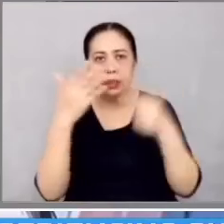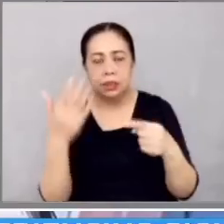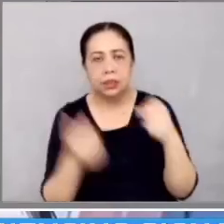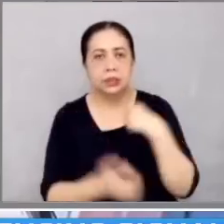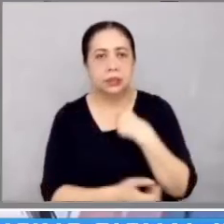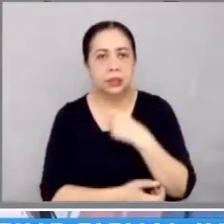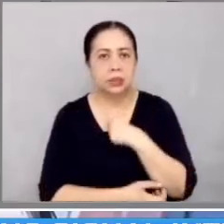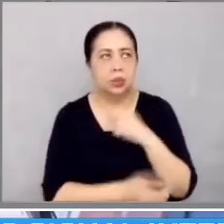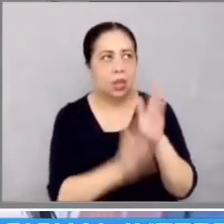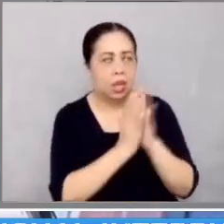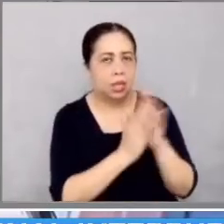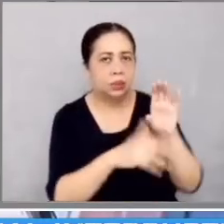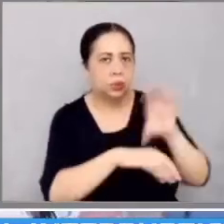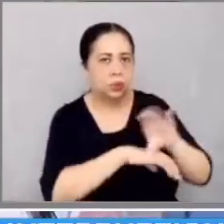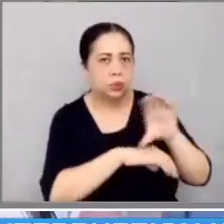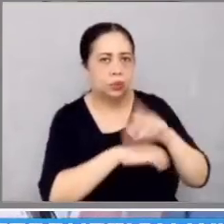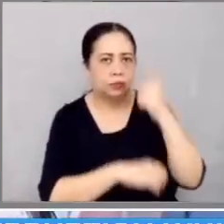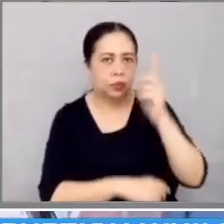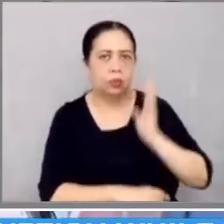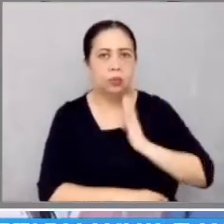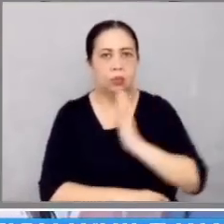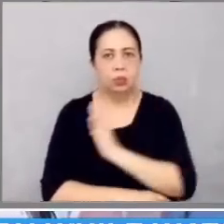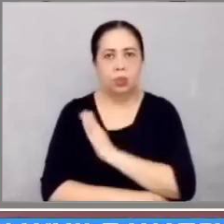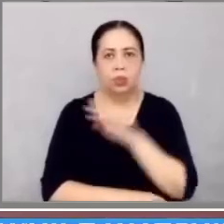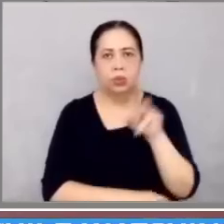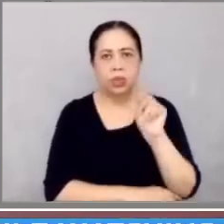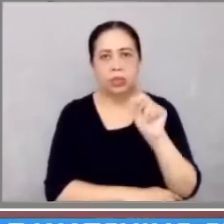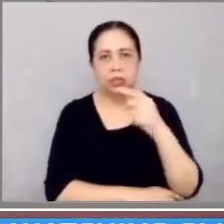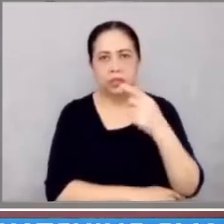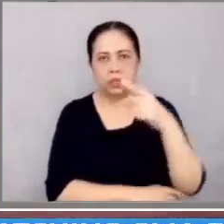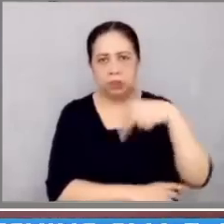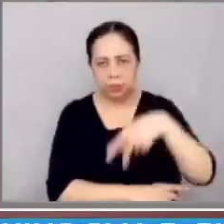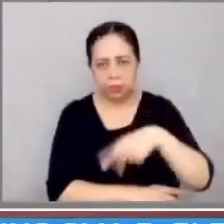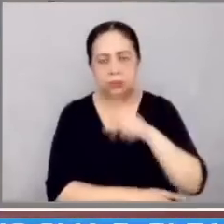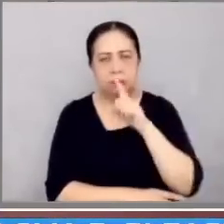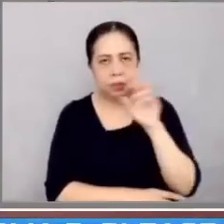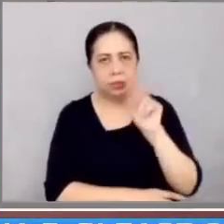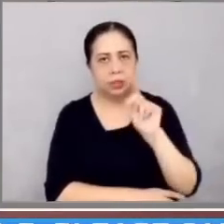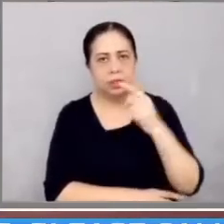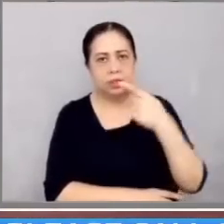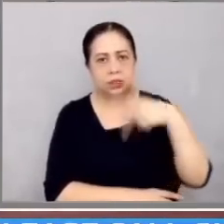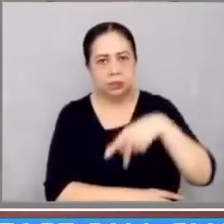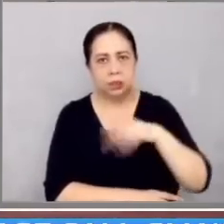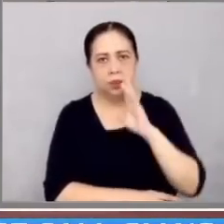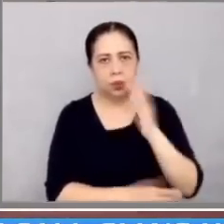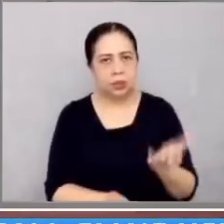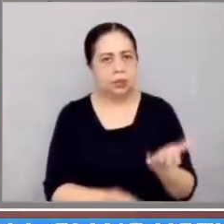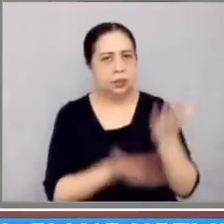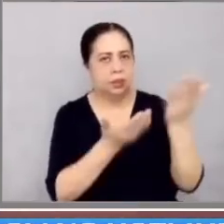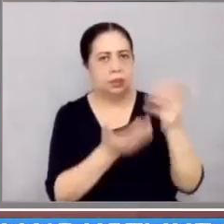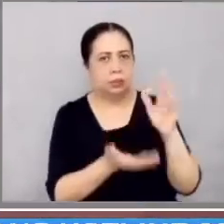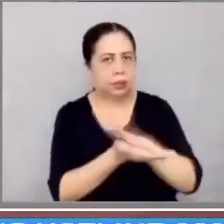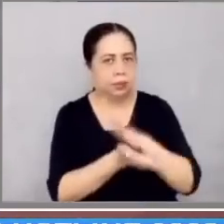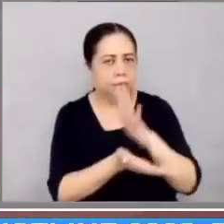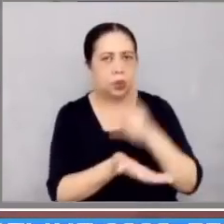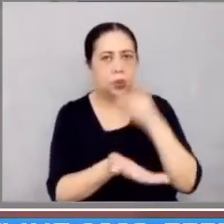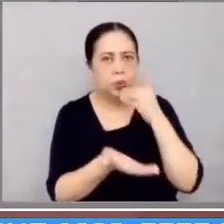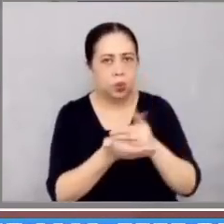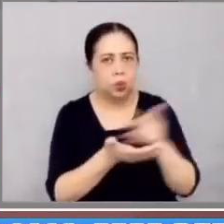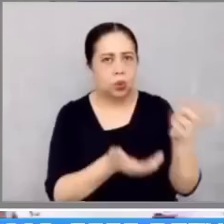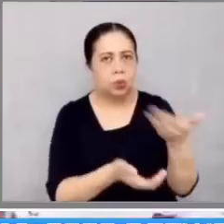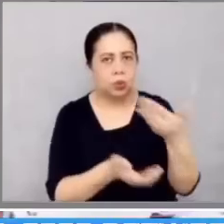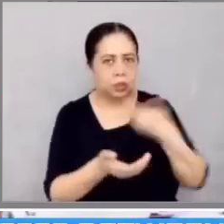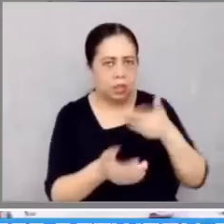isasangguni daw muna sa board ng NGCP. Nangako naman ang NGCP na isusumiti nila ang mga dokumentong hinihingi sa